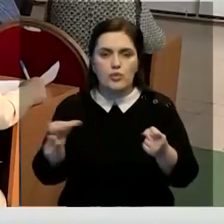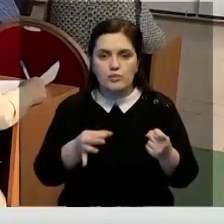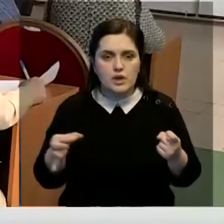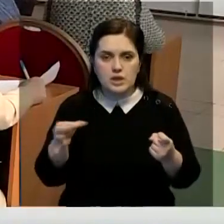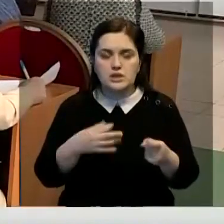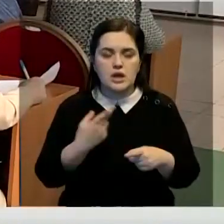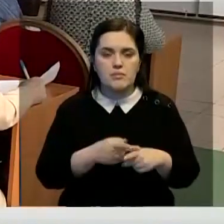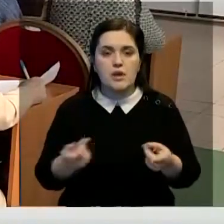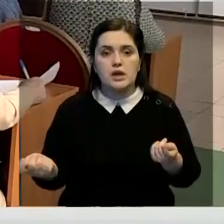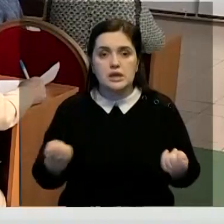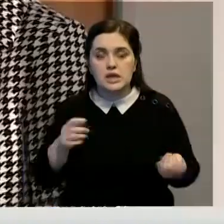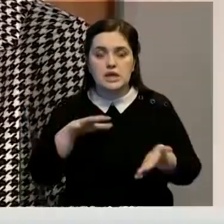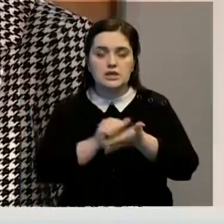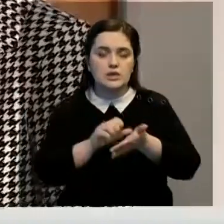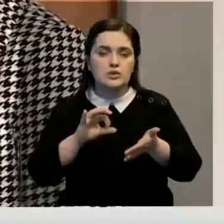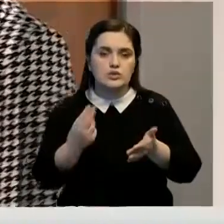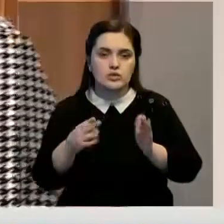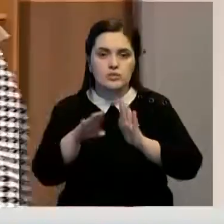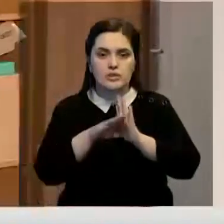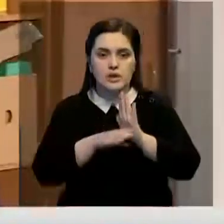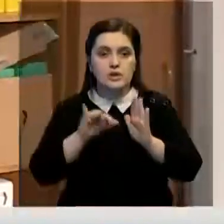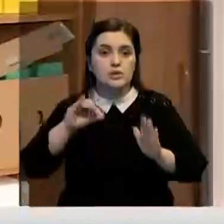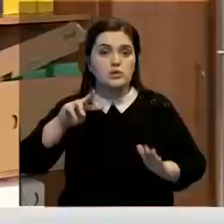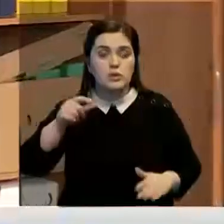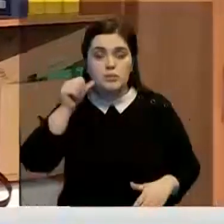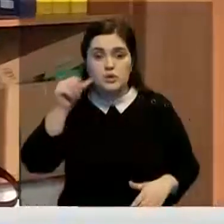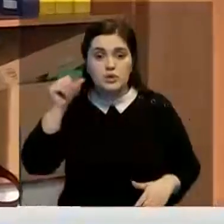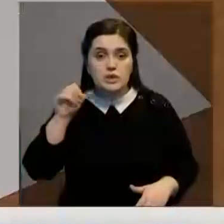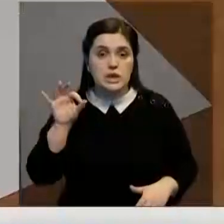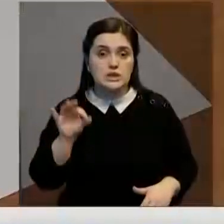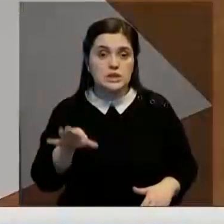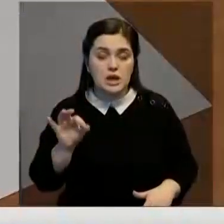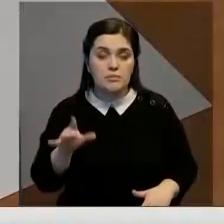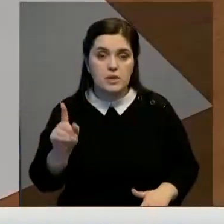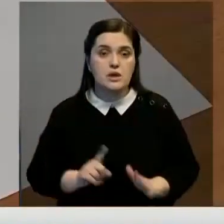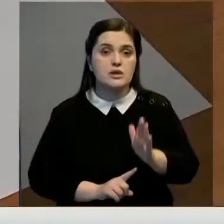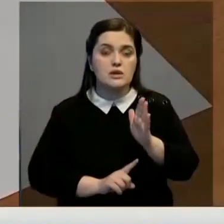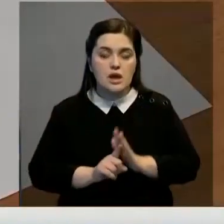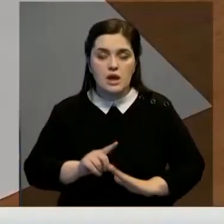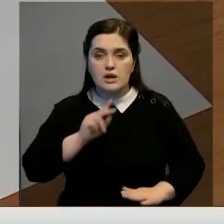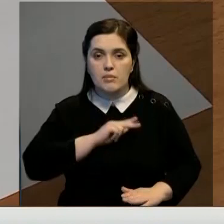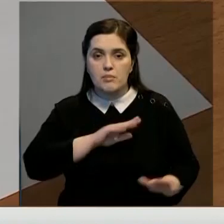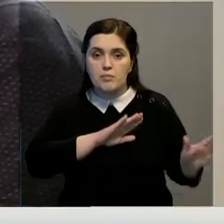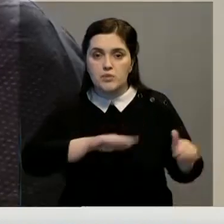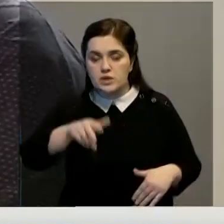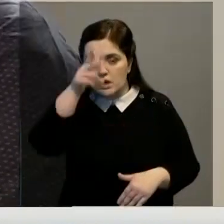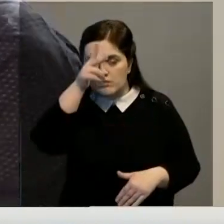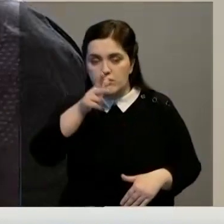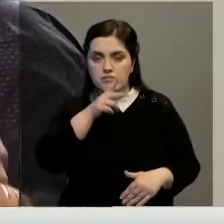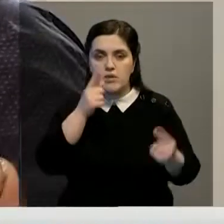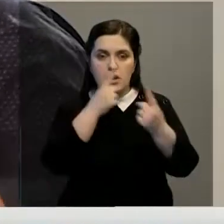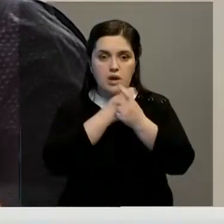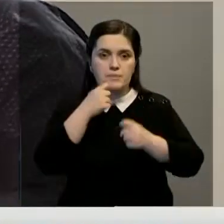управлением координации занятости и социальных программ в июле прошлого года. С октября проект стартовал. Спустя 3 месяца был